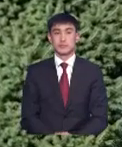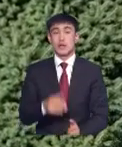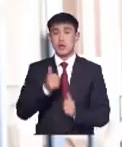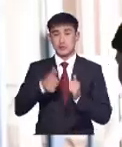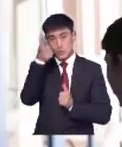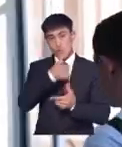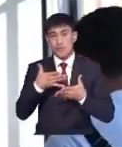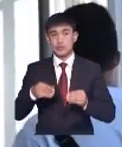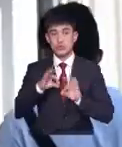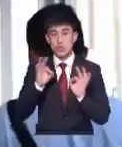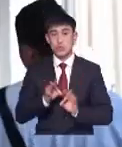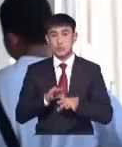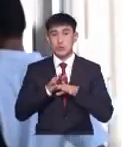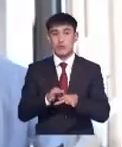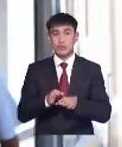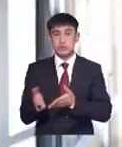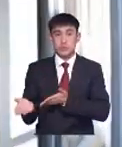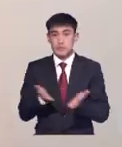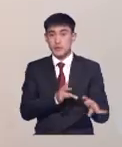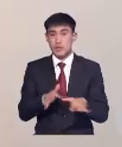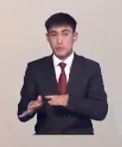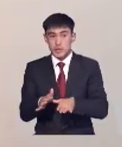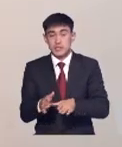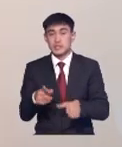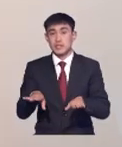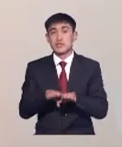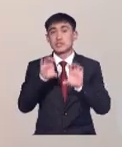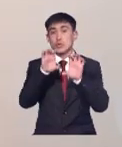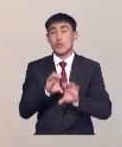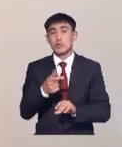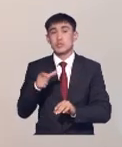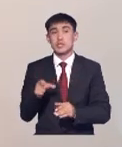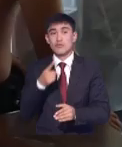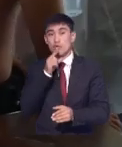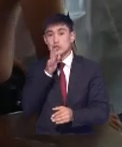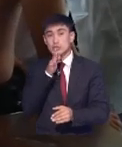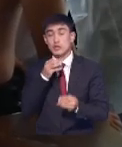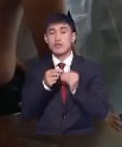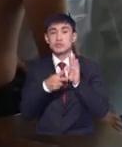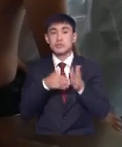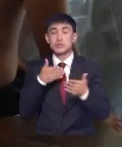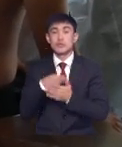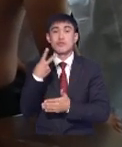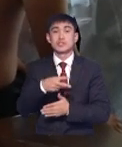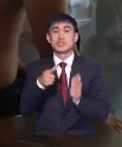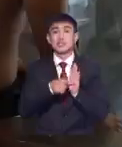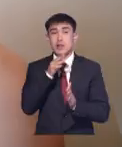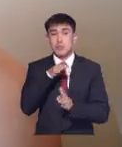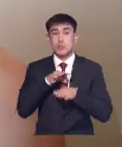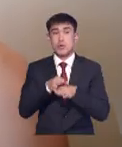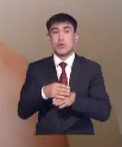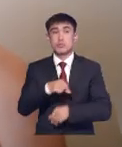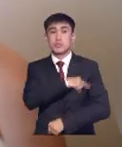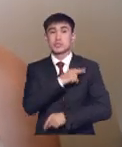Ежегодно весной и осенью проводится призывная кампания. В соответствии с законом, граждане в возрасте от 18 до 27 лет